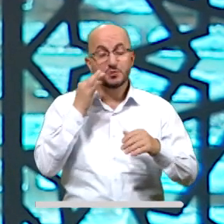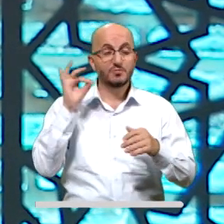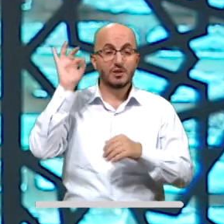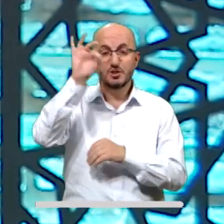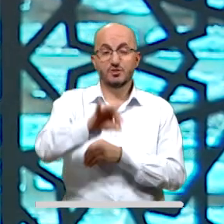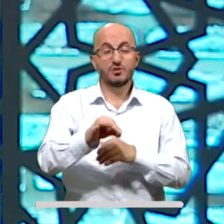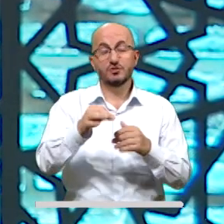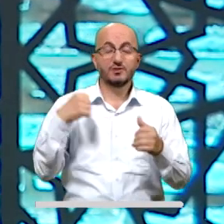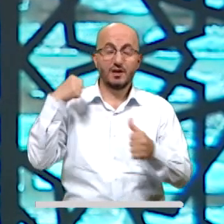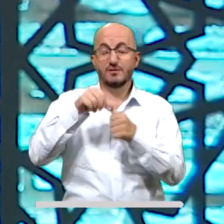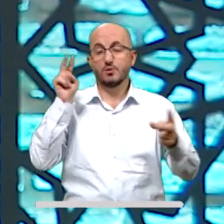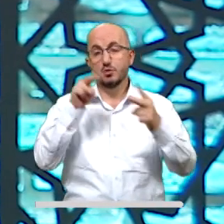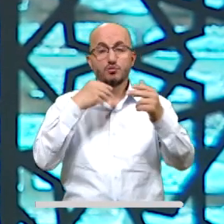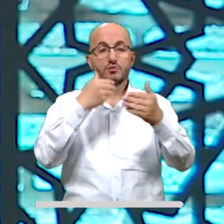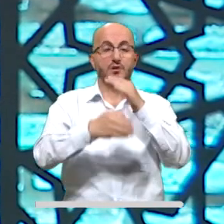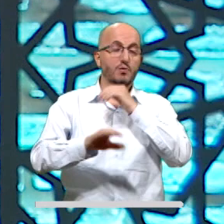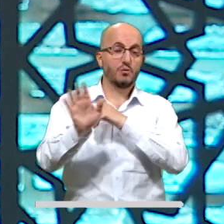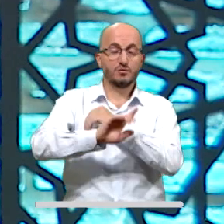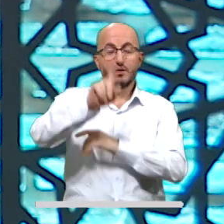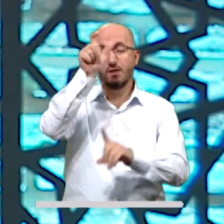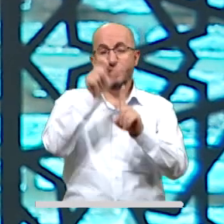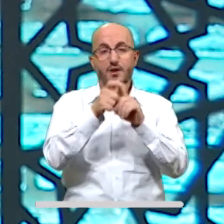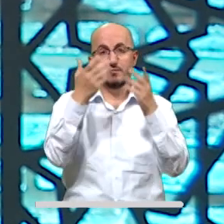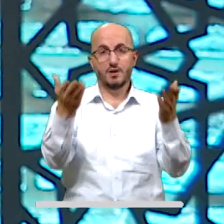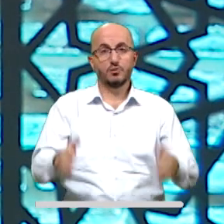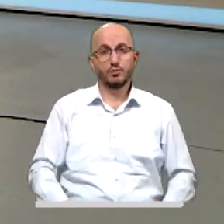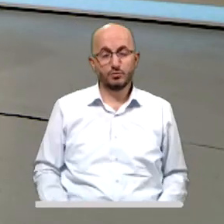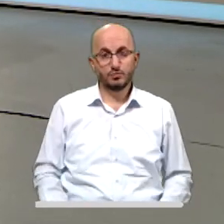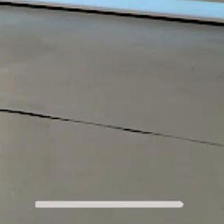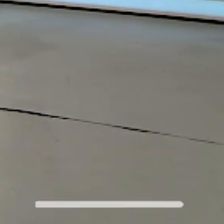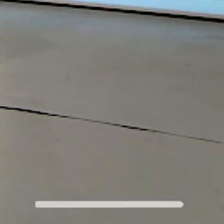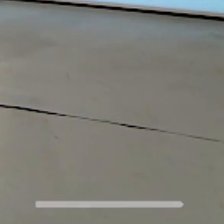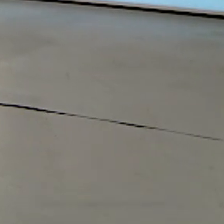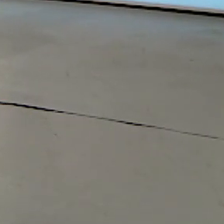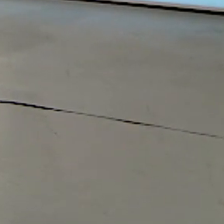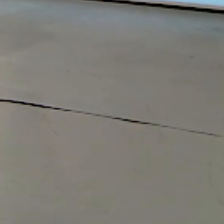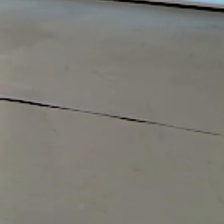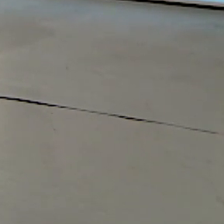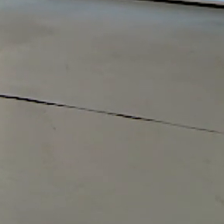erişiriz. Tekrar görüşünceye dek hoşça kalın. Allah'a emanet olun.